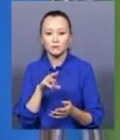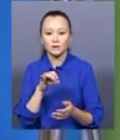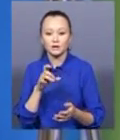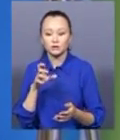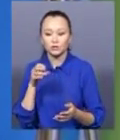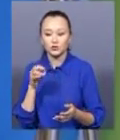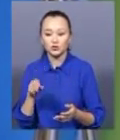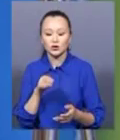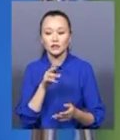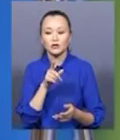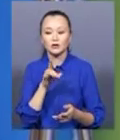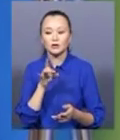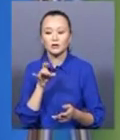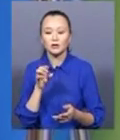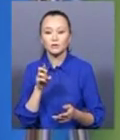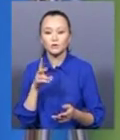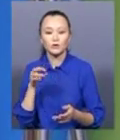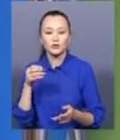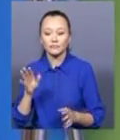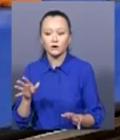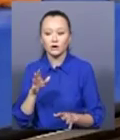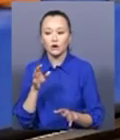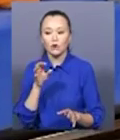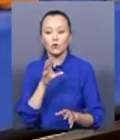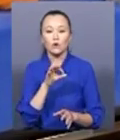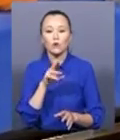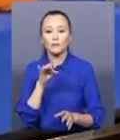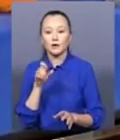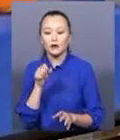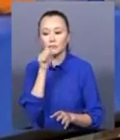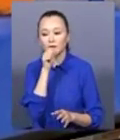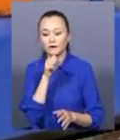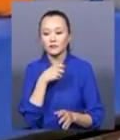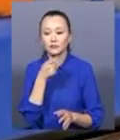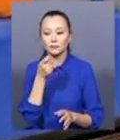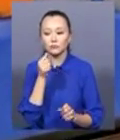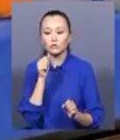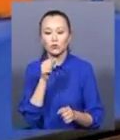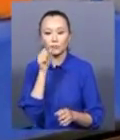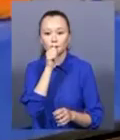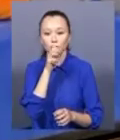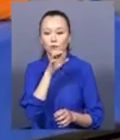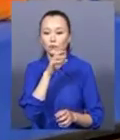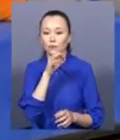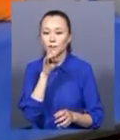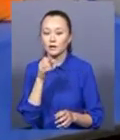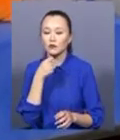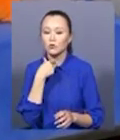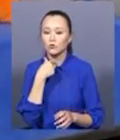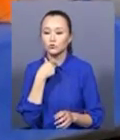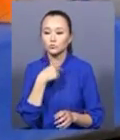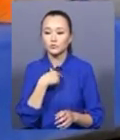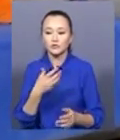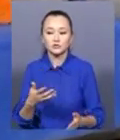то, что у Грибоедова написано, а сделать как бы оперную певицу. Ну, я немножко могу петь, но оперного голоса, естественно,